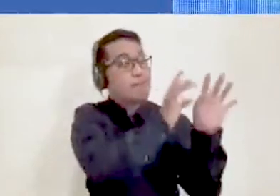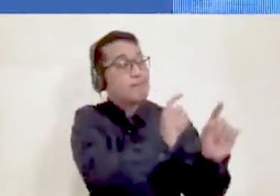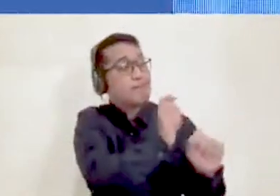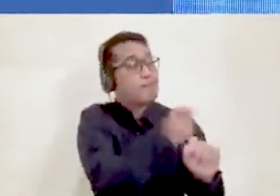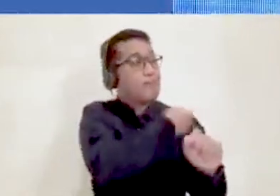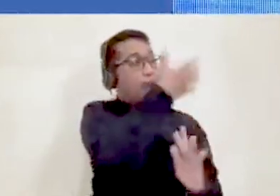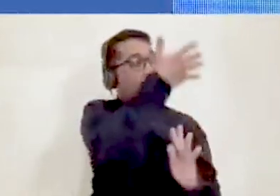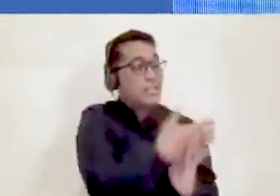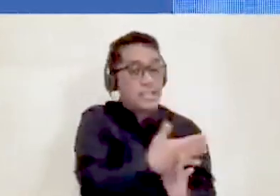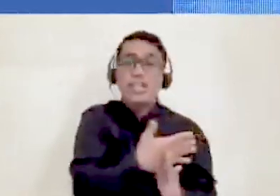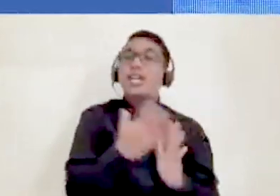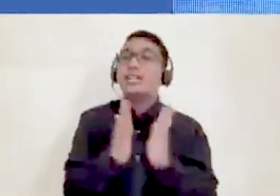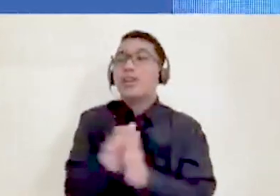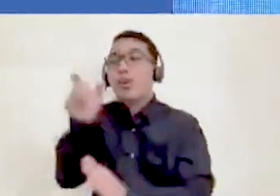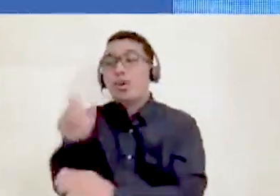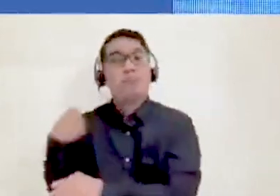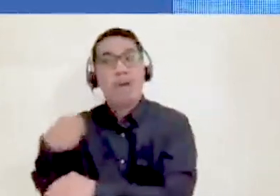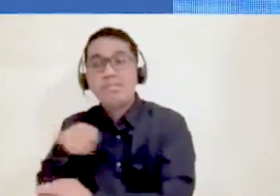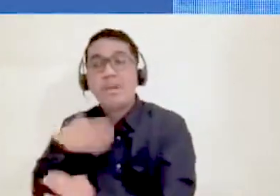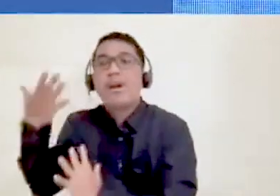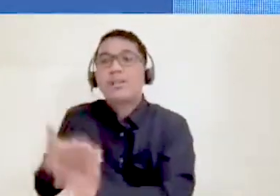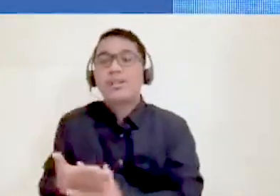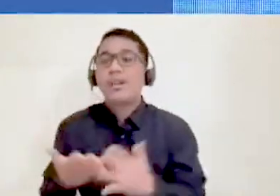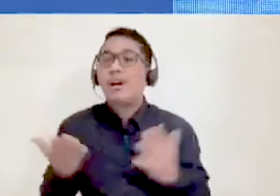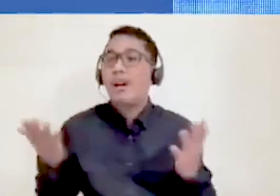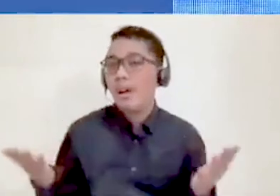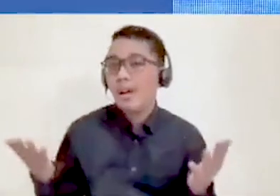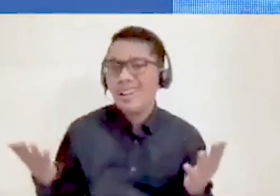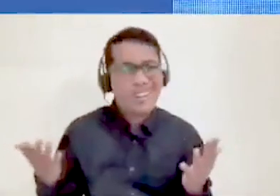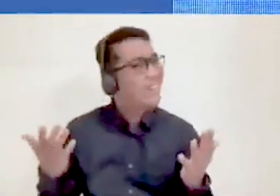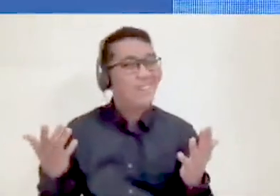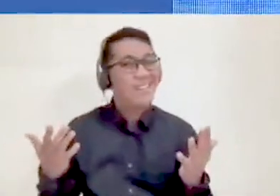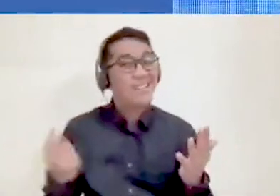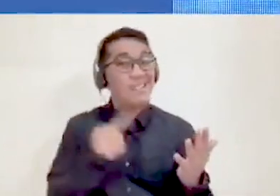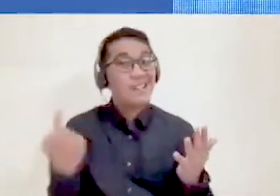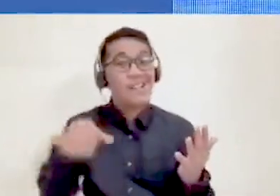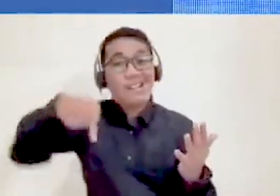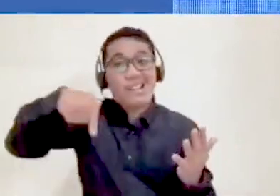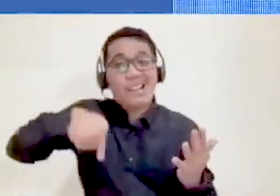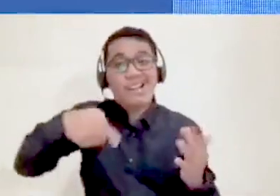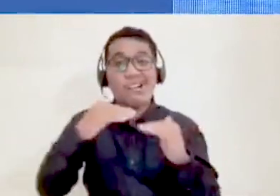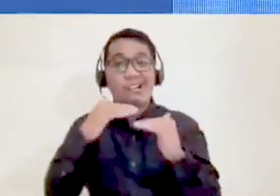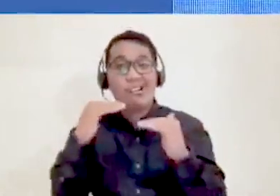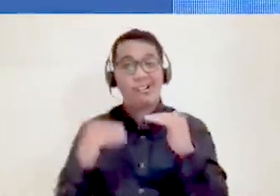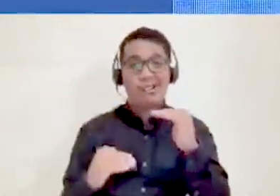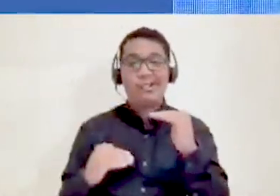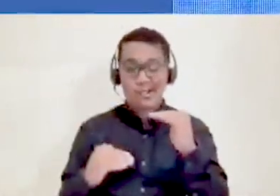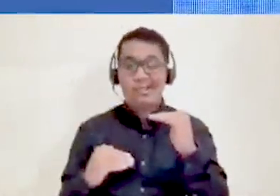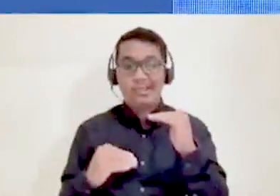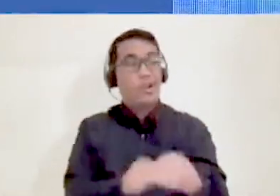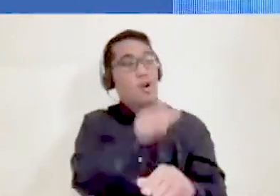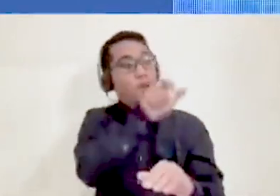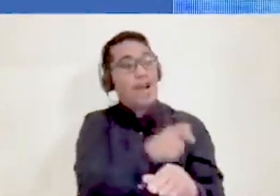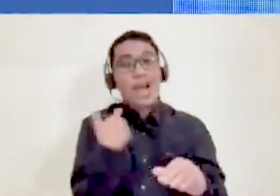orang yang tidak bisa mengakses internet sekarang kita punya kesenjangan yang lain antara orang yang punya